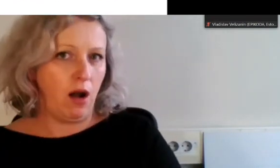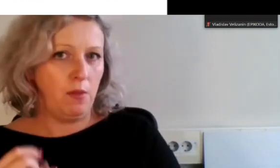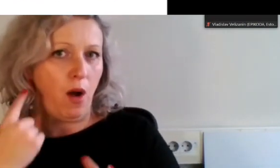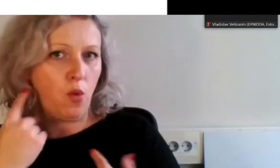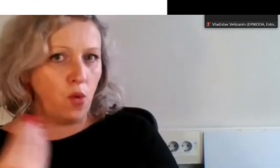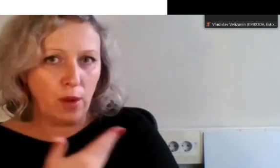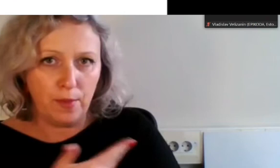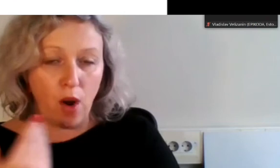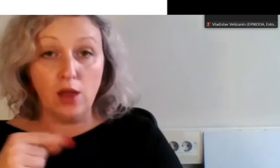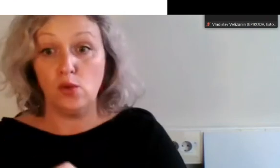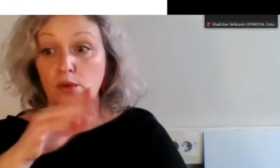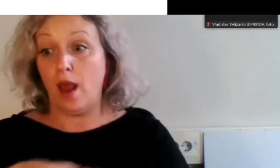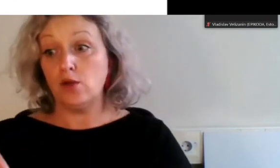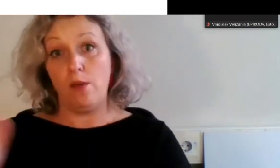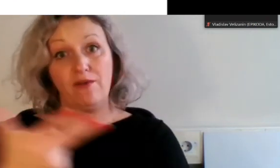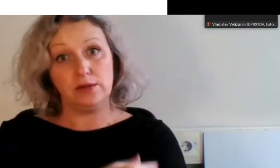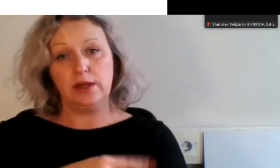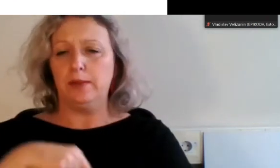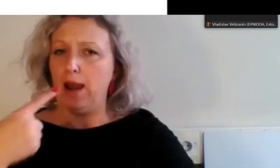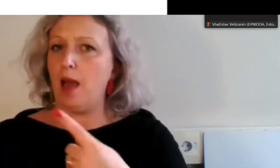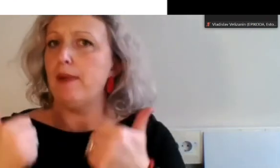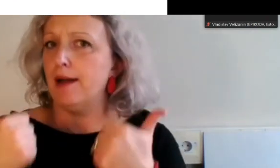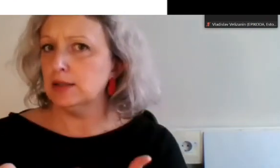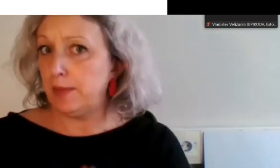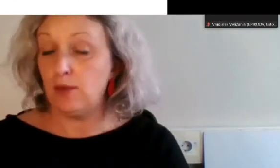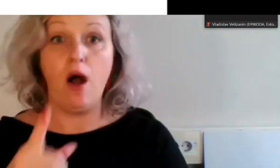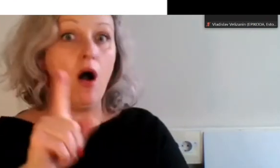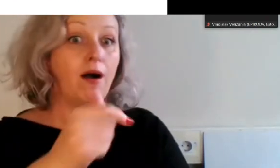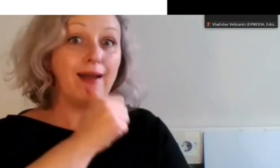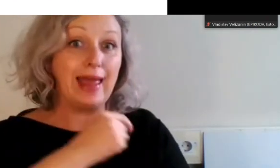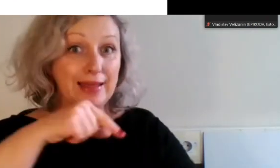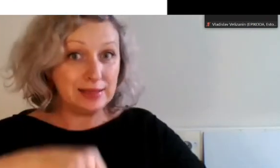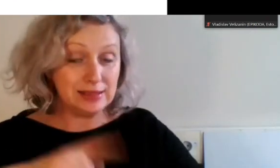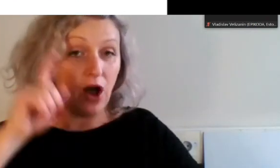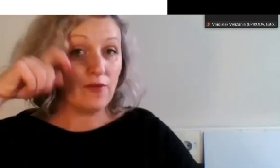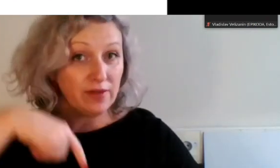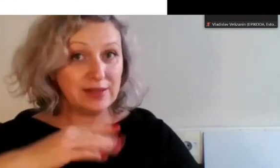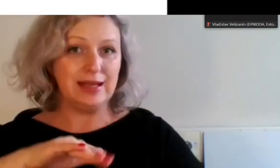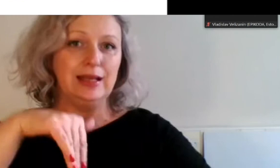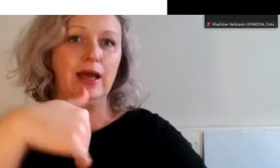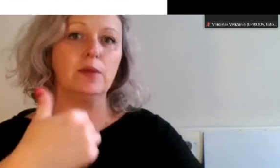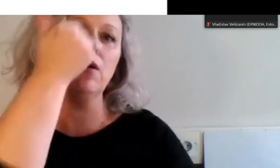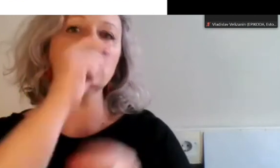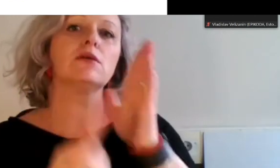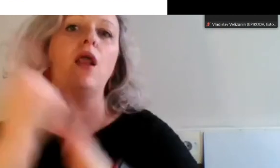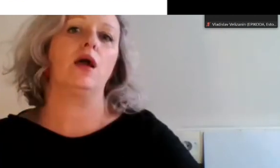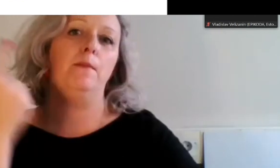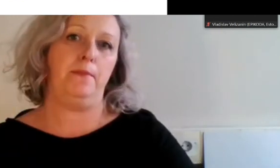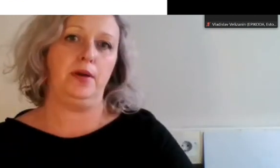teada. Ja gripi vastu vaktsineerimine on tugevalt soovituslik. Tänavu esimest